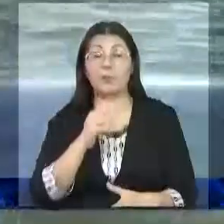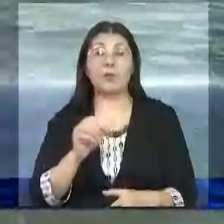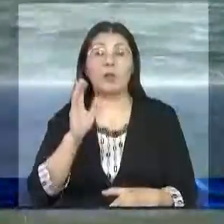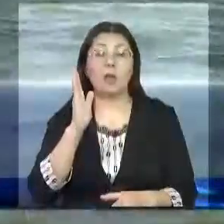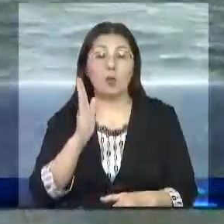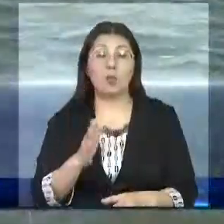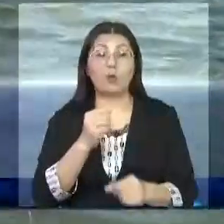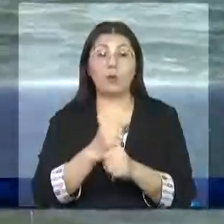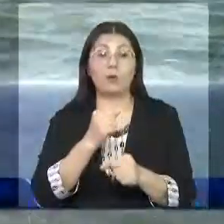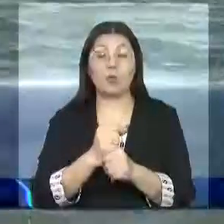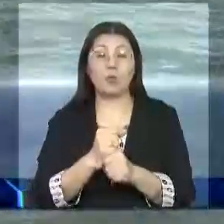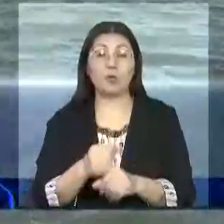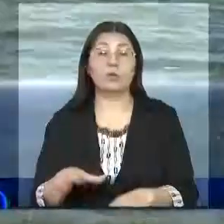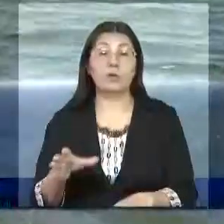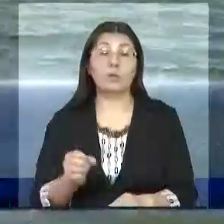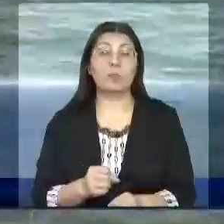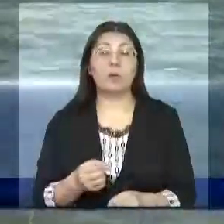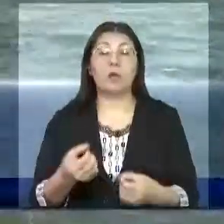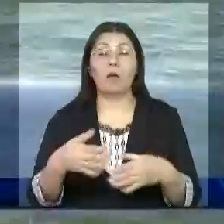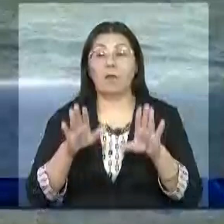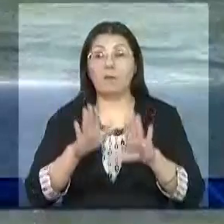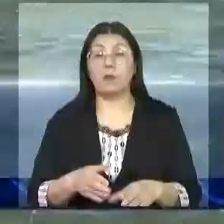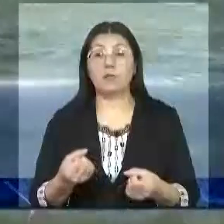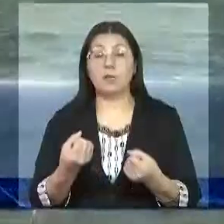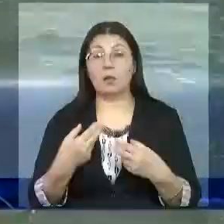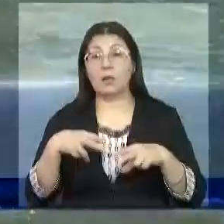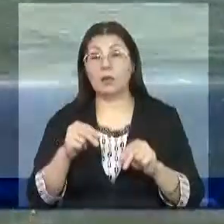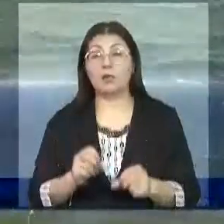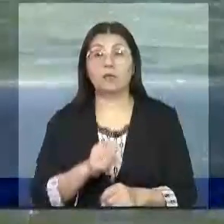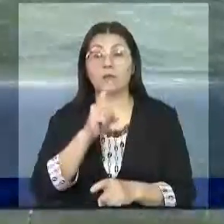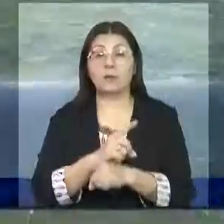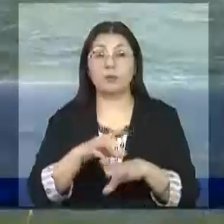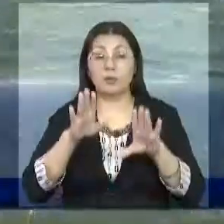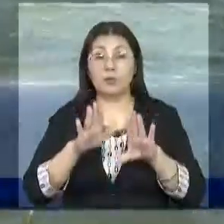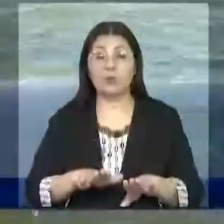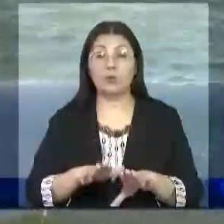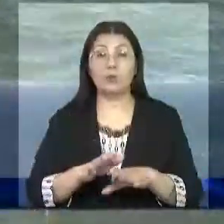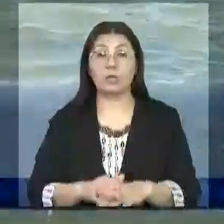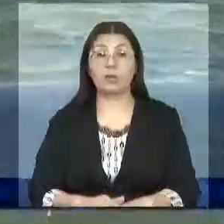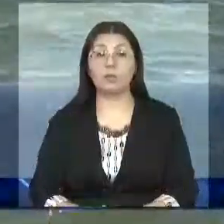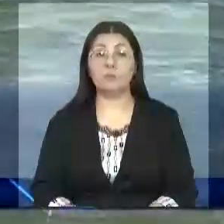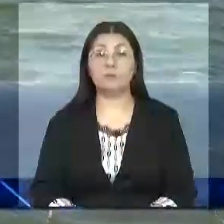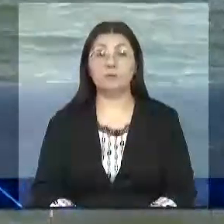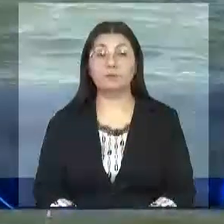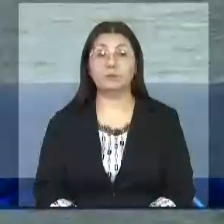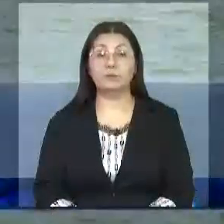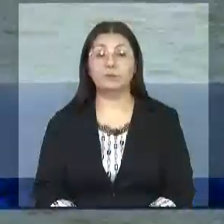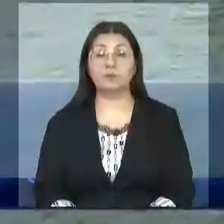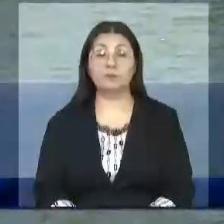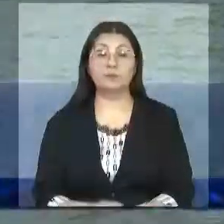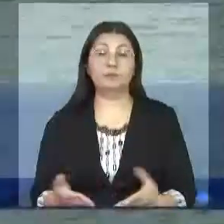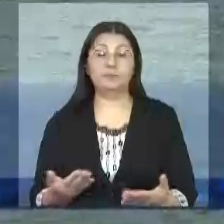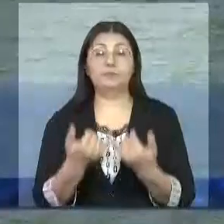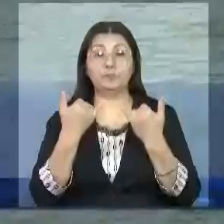местах, где купаться запрещено. В основном несчастные случаи происходят в запрещенных для купания местах и по причине купания в алкогольном опьянении. Отметим,